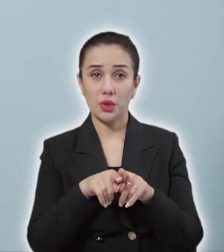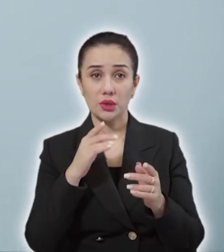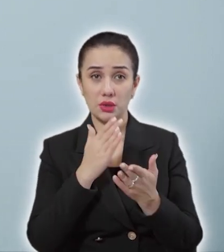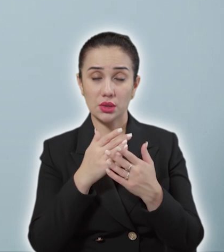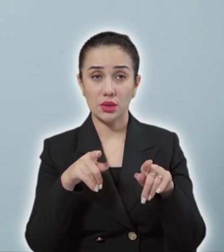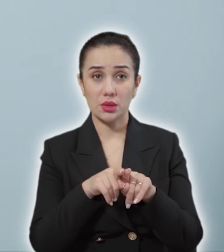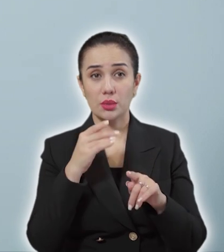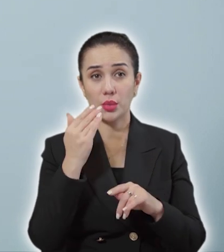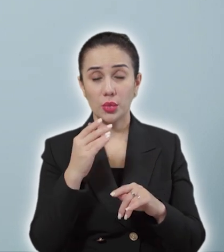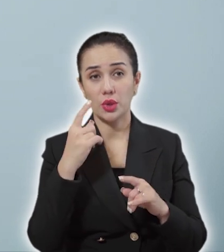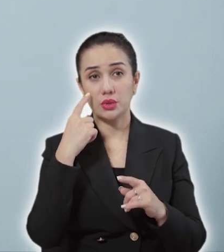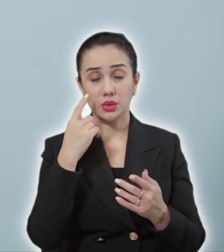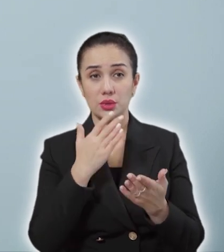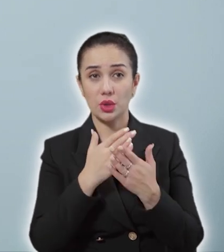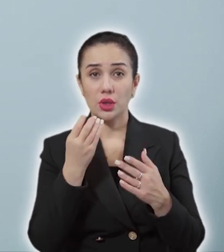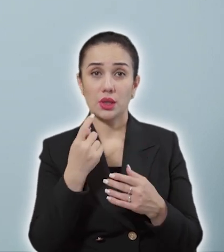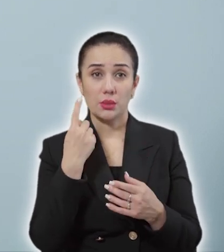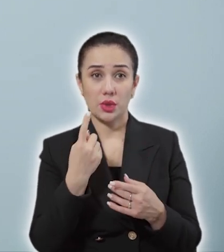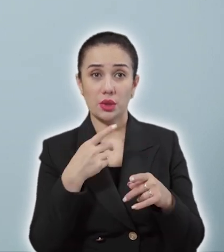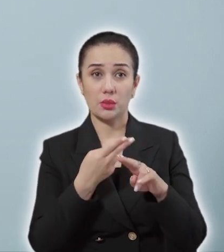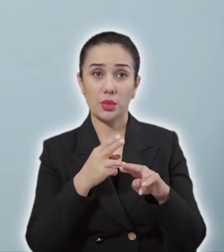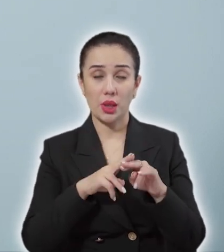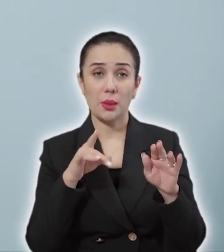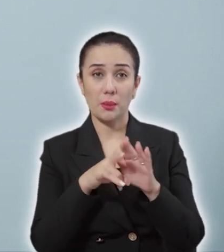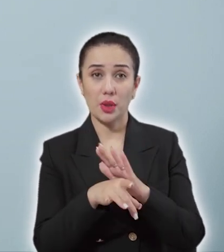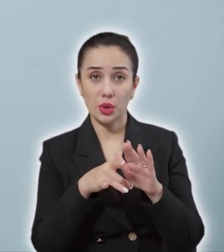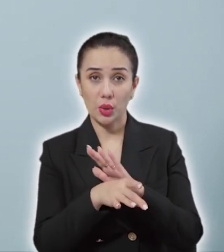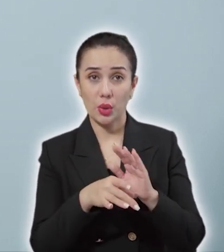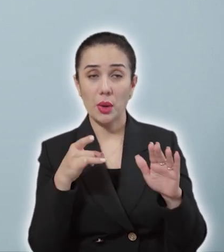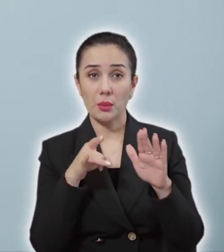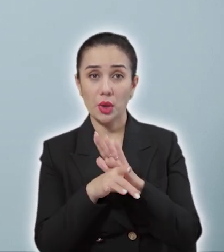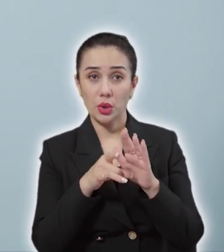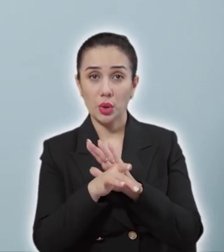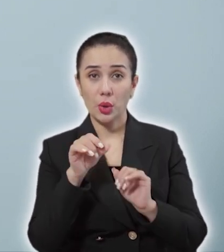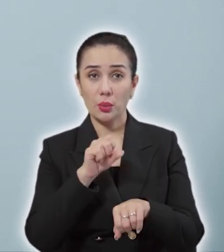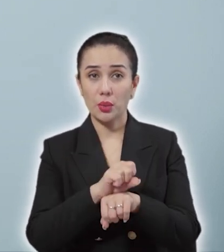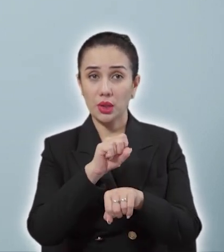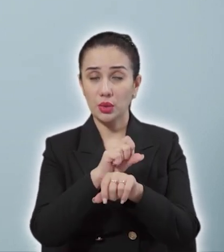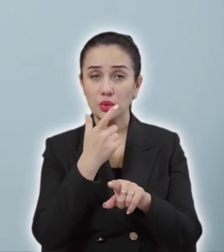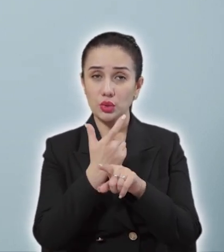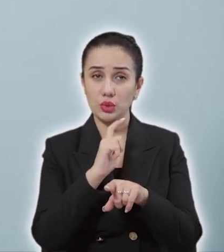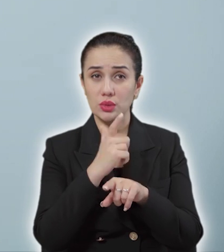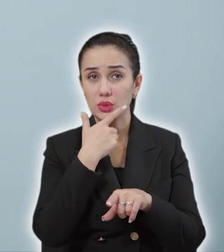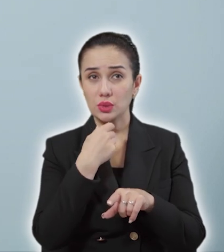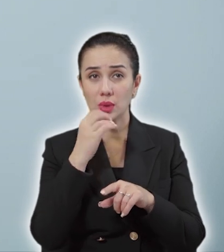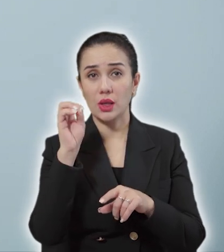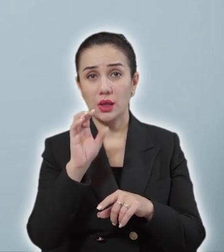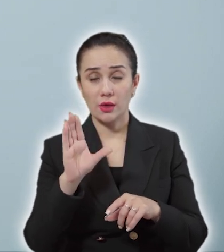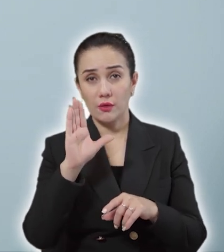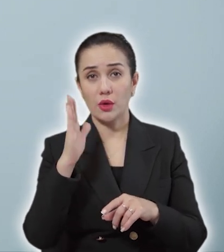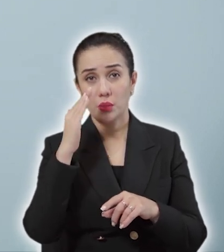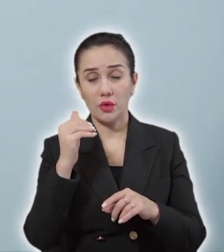bor. Toshkentda ko'zga ko'rinadigan joylardan yana biri bu metro. Metro bekatlari juda chiroyli